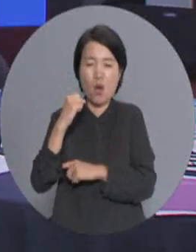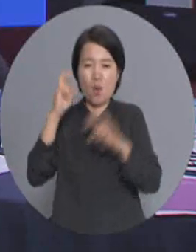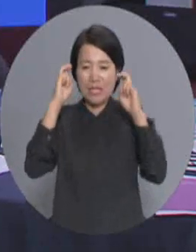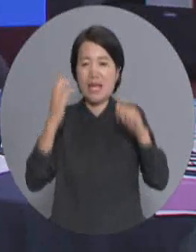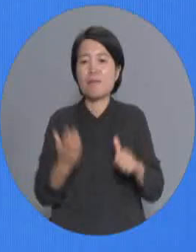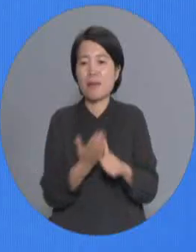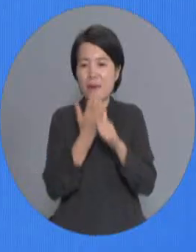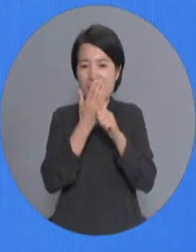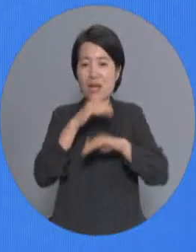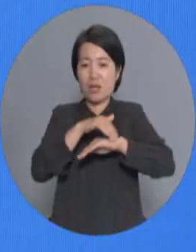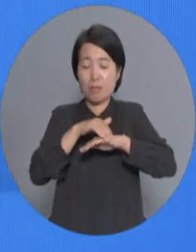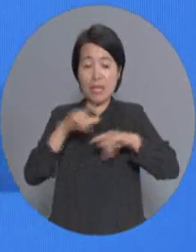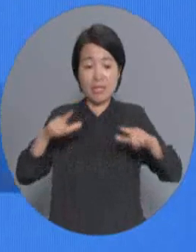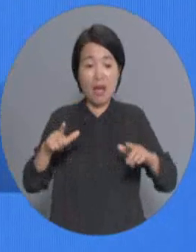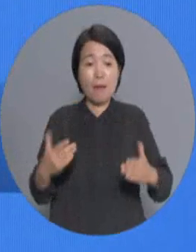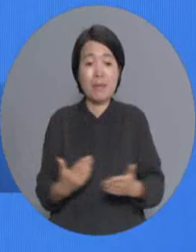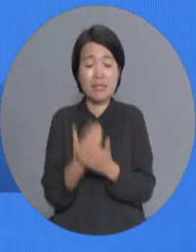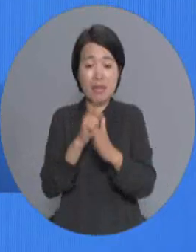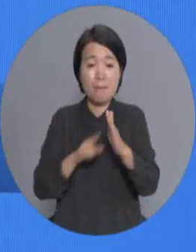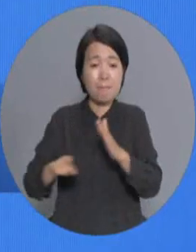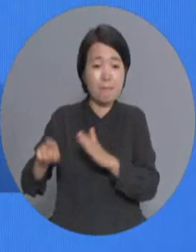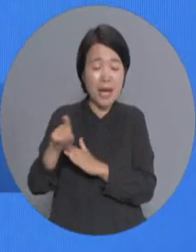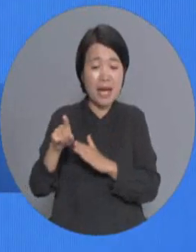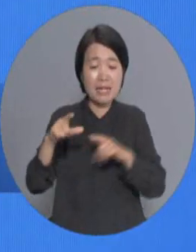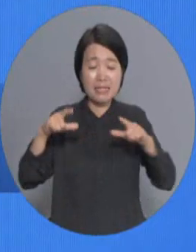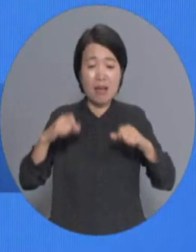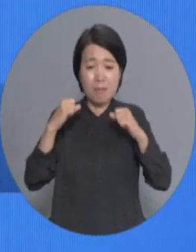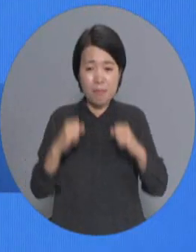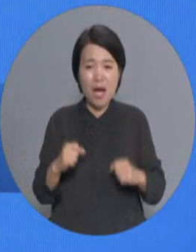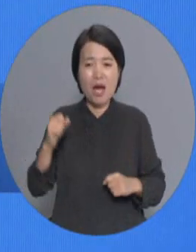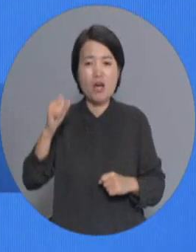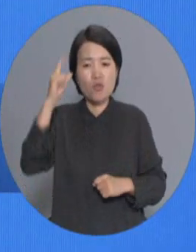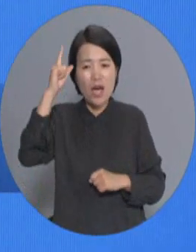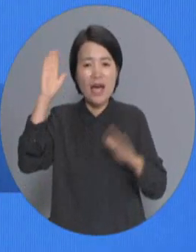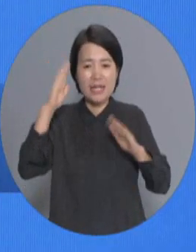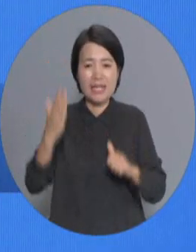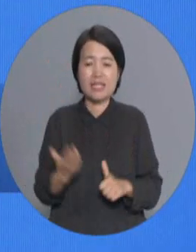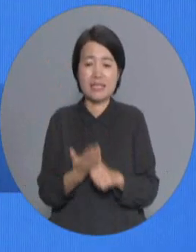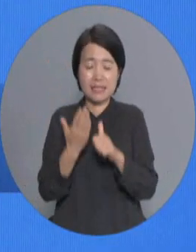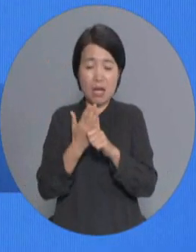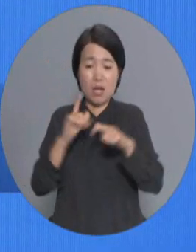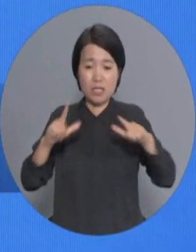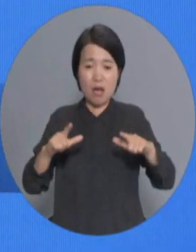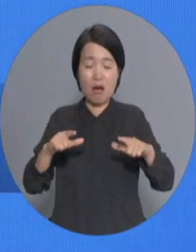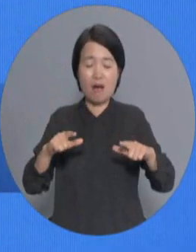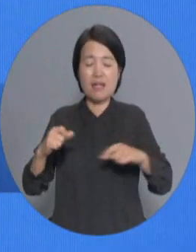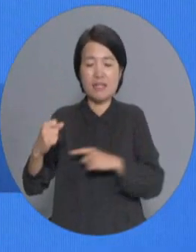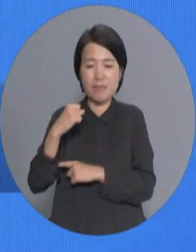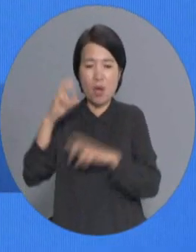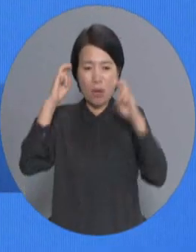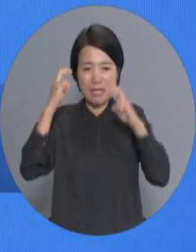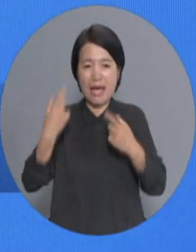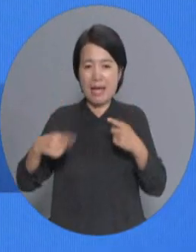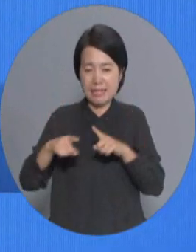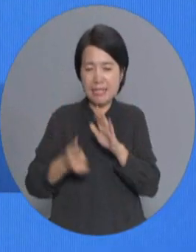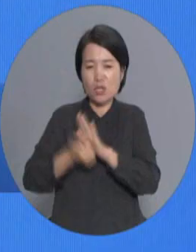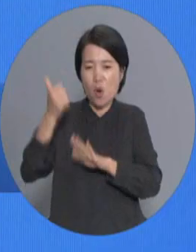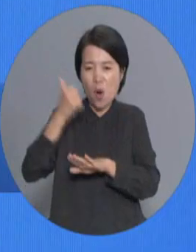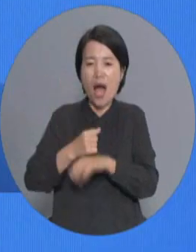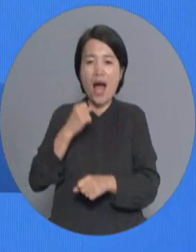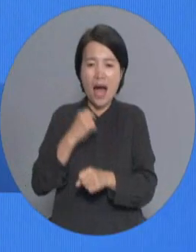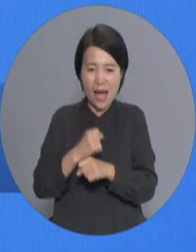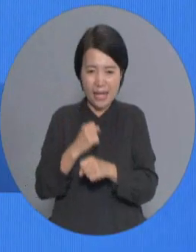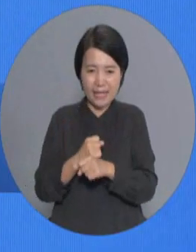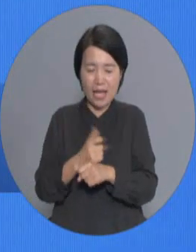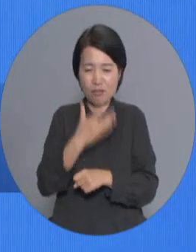지역 발전을 선도할 지역 정주형 글로컬 인재를 양성하고 지역 강소 기업과 함께 성공해 나가겠다는